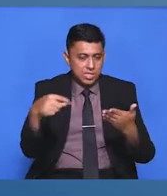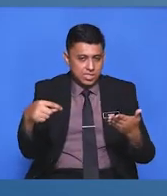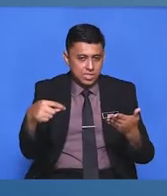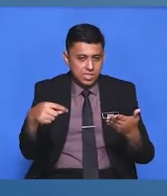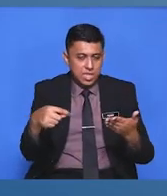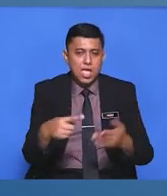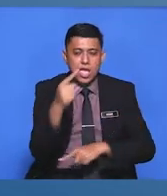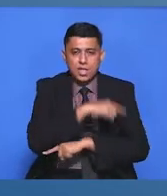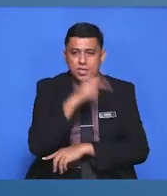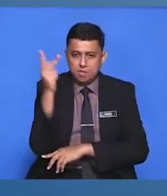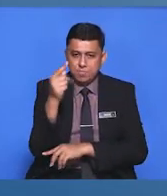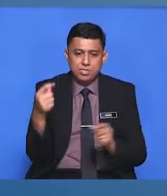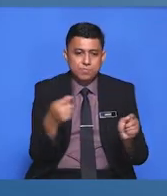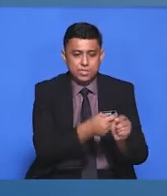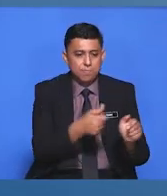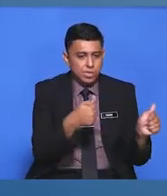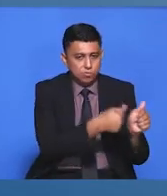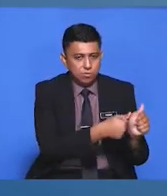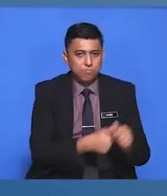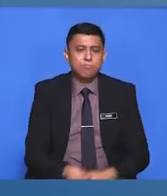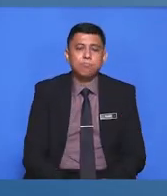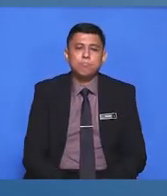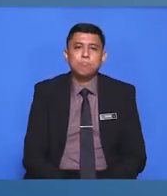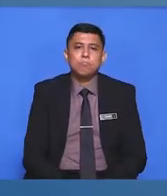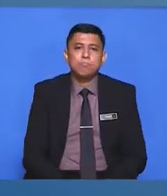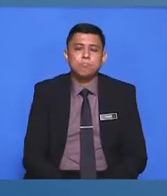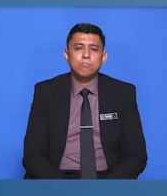Khamis adalah seperti berikut.